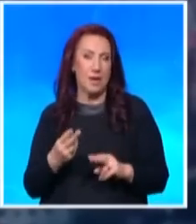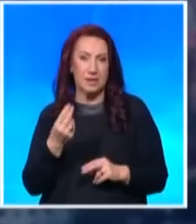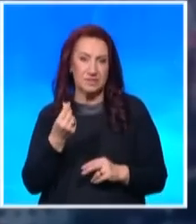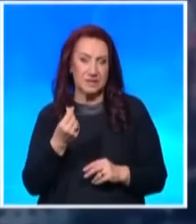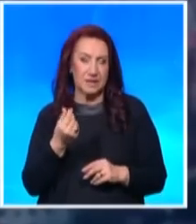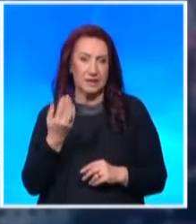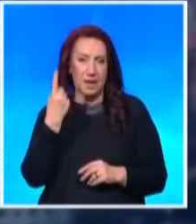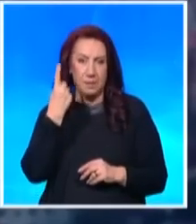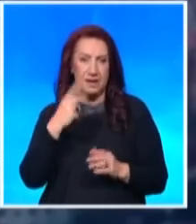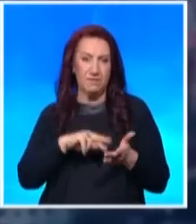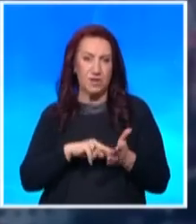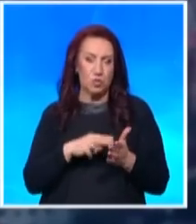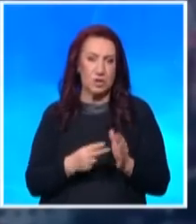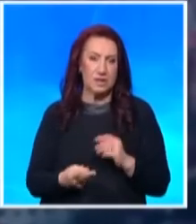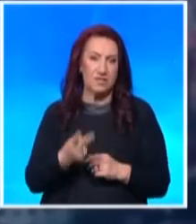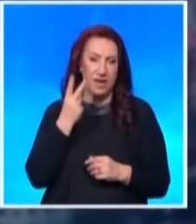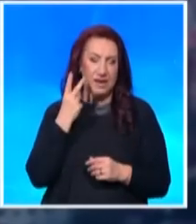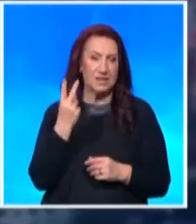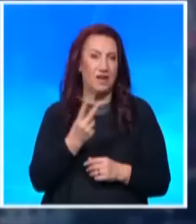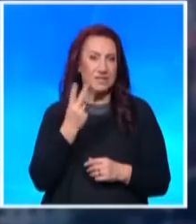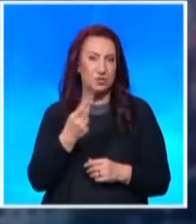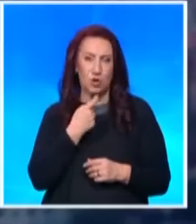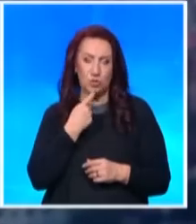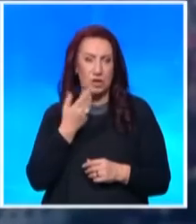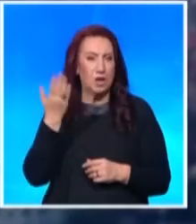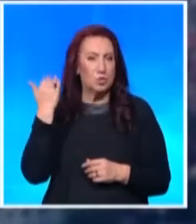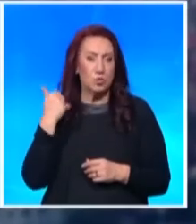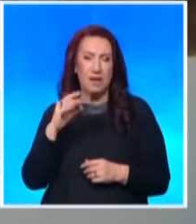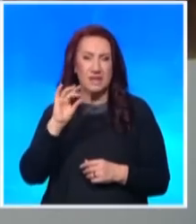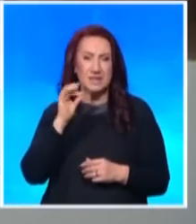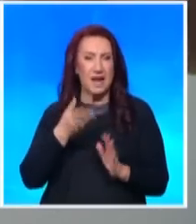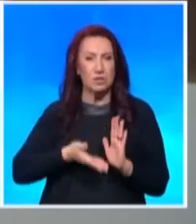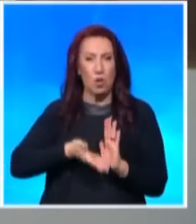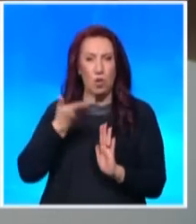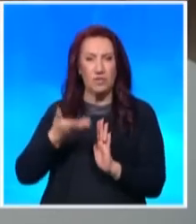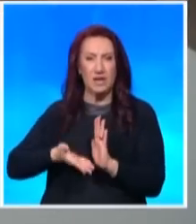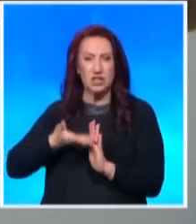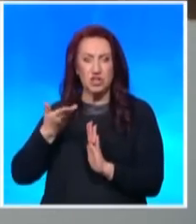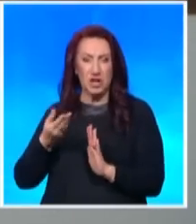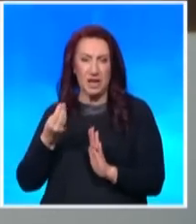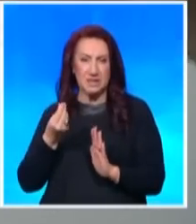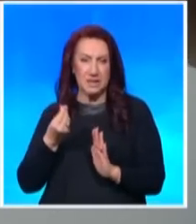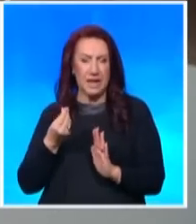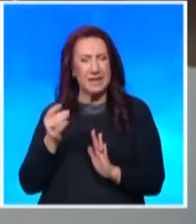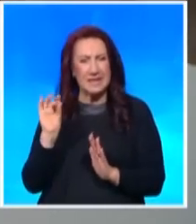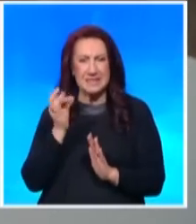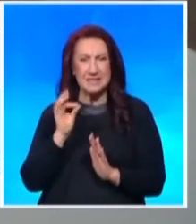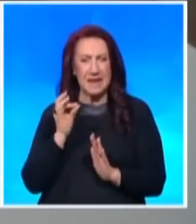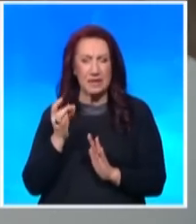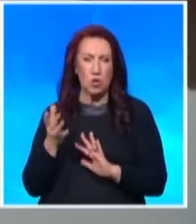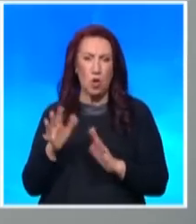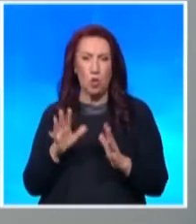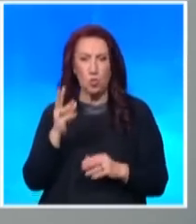юли 2022 година. Когато средното увеличение за страната на всички топлофикации, говорим средно на средното, беше